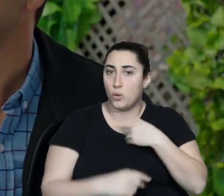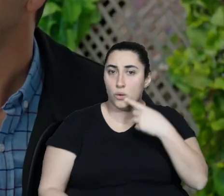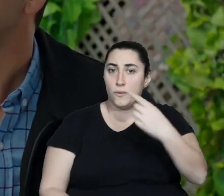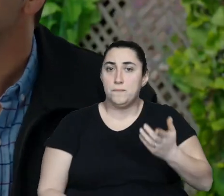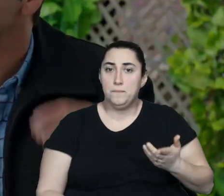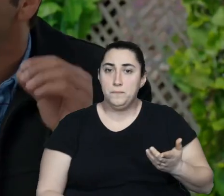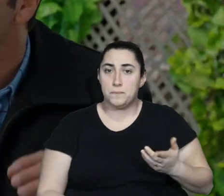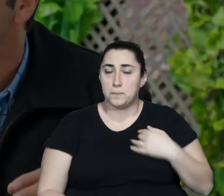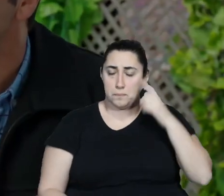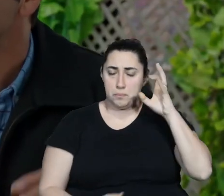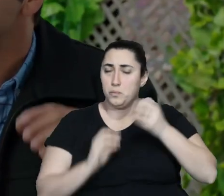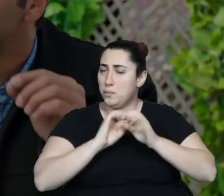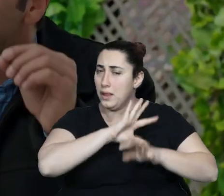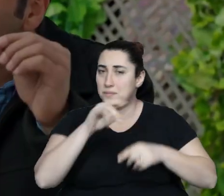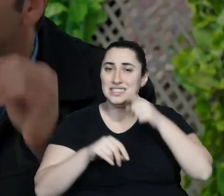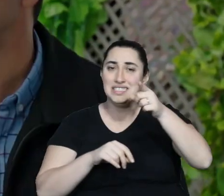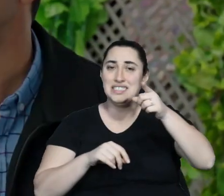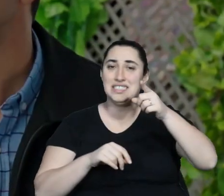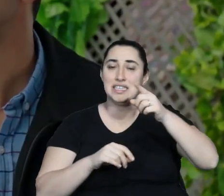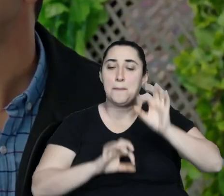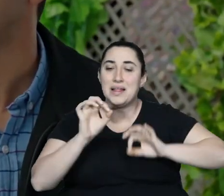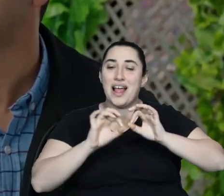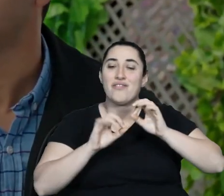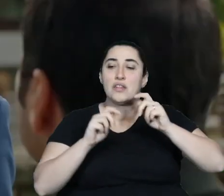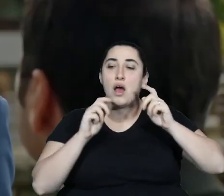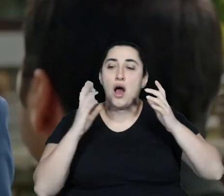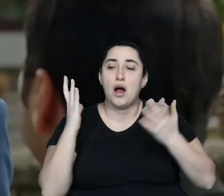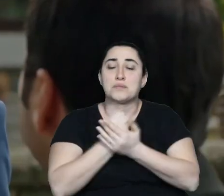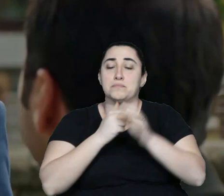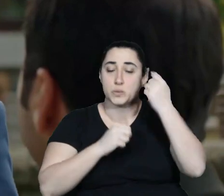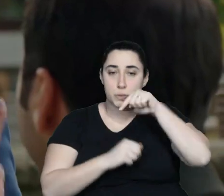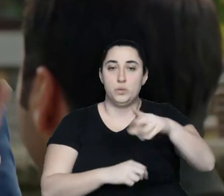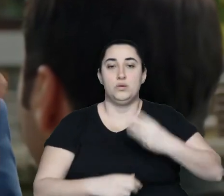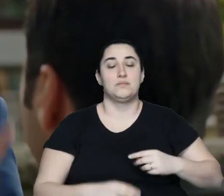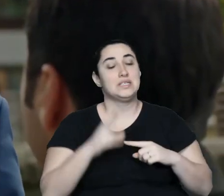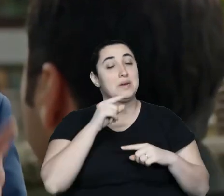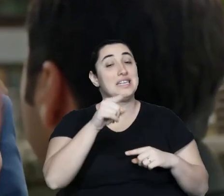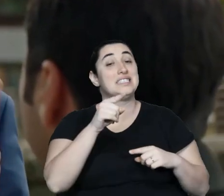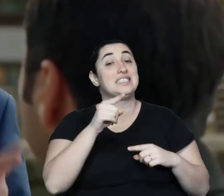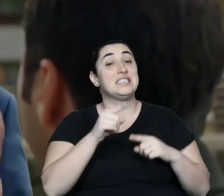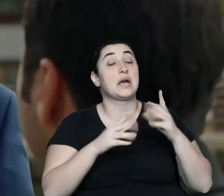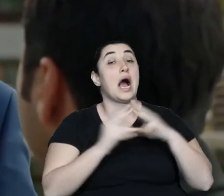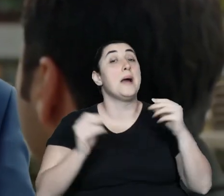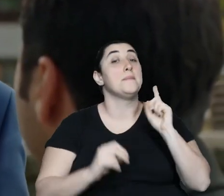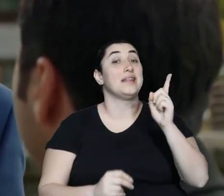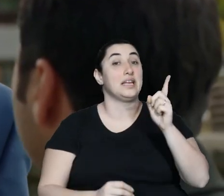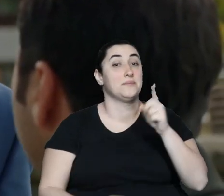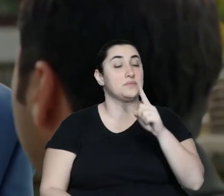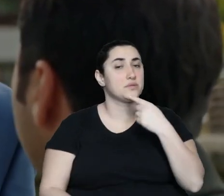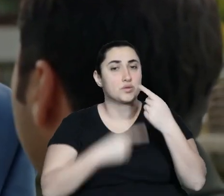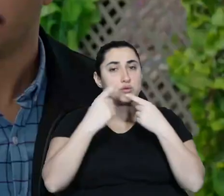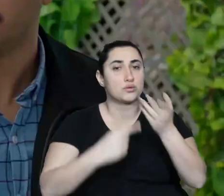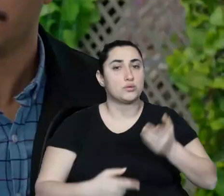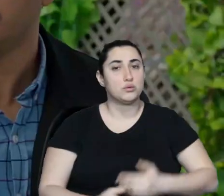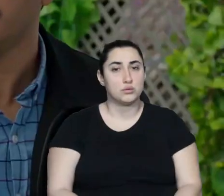söylüyorum abi. Başımıza ne geldiyse senin şu tutmayan planların yüzünden geldi ha. İsmail seni lost ederim bak ha. Senin ağzın ne